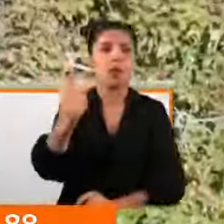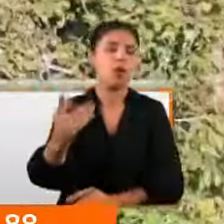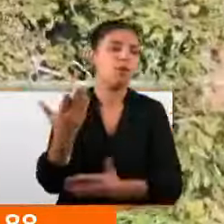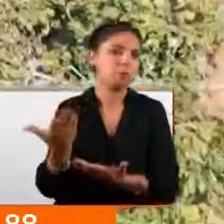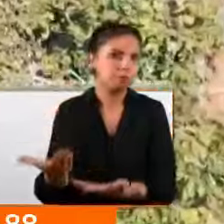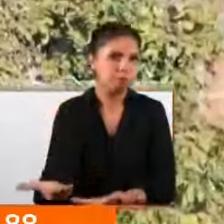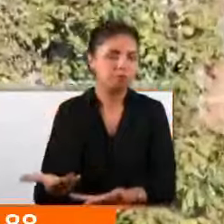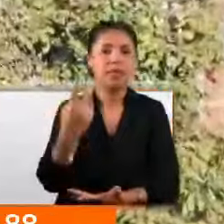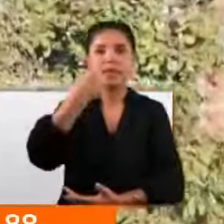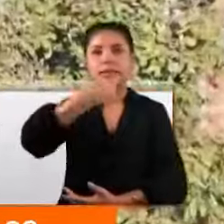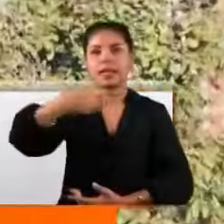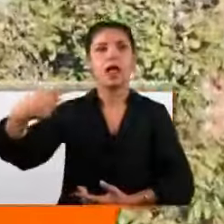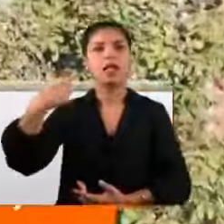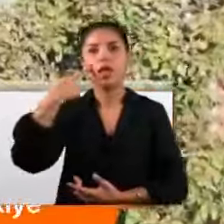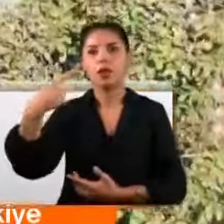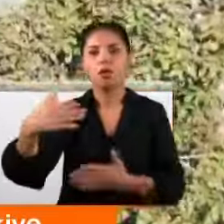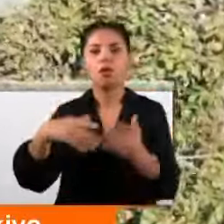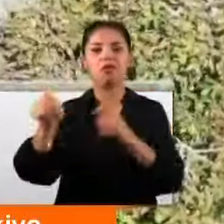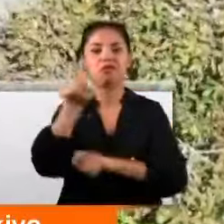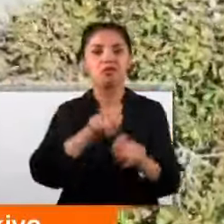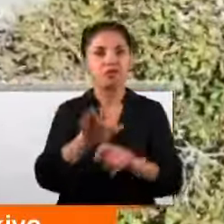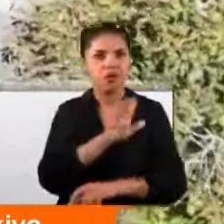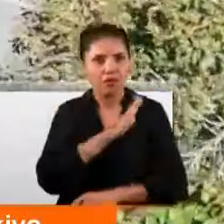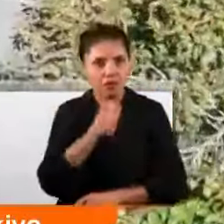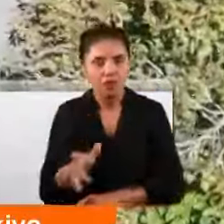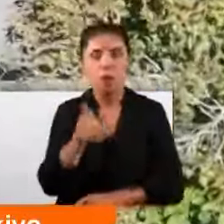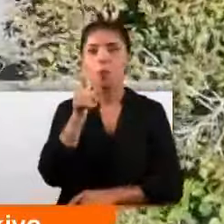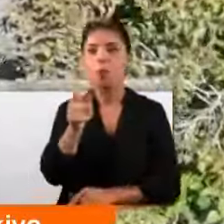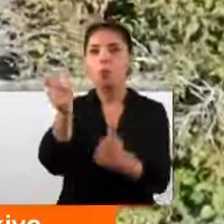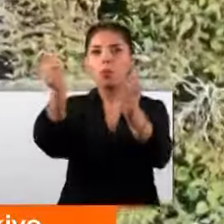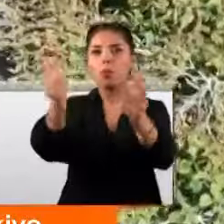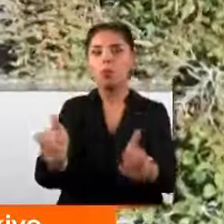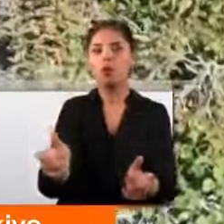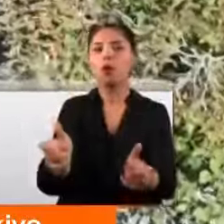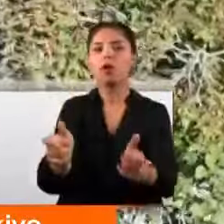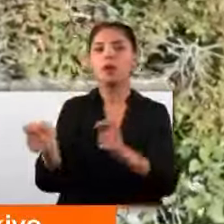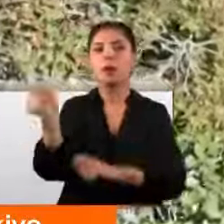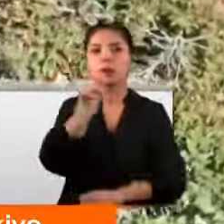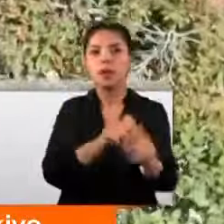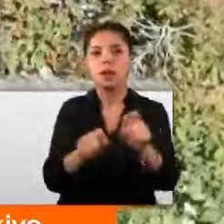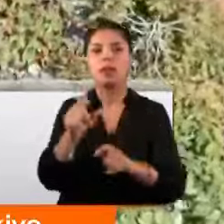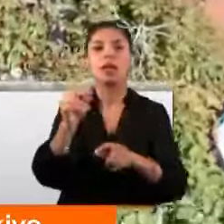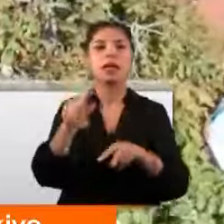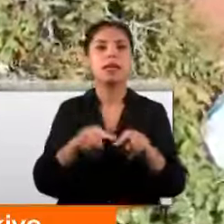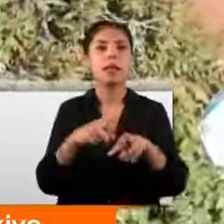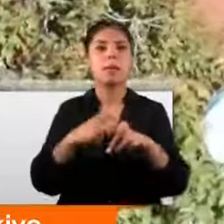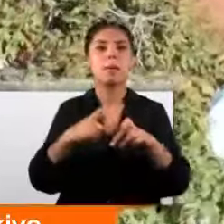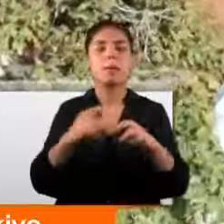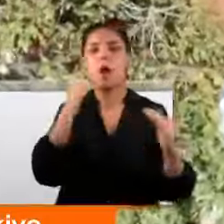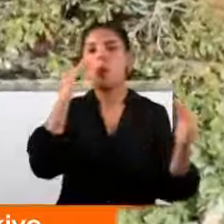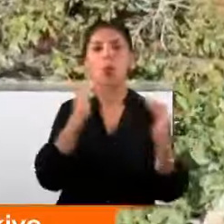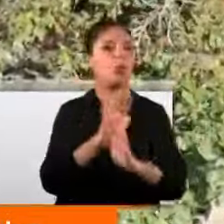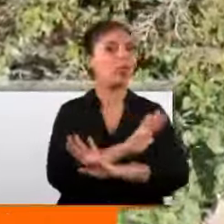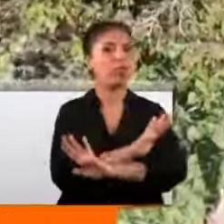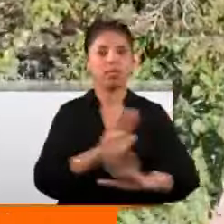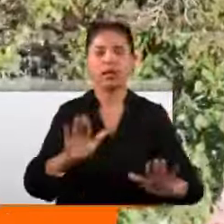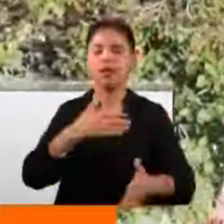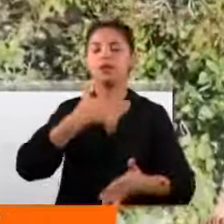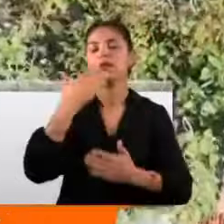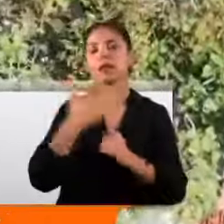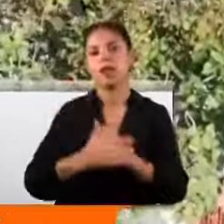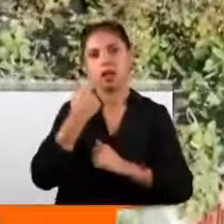tarafta iki katlı inşaat halinde ve burası yapılaşmaya, imara aykırı bir nokta. Ama